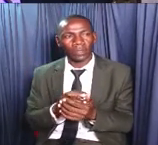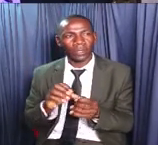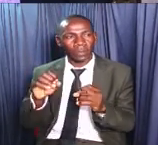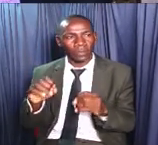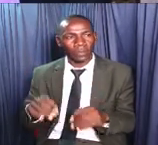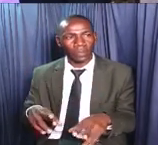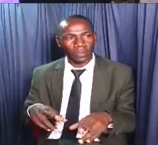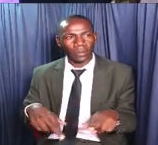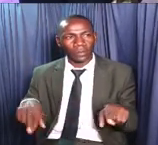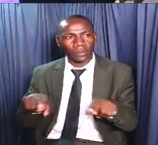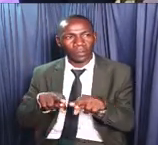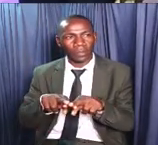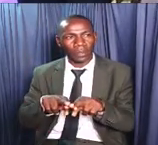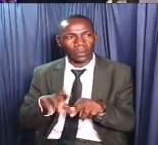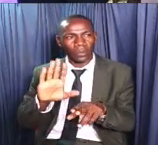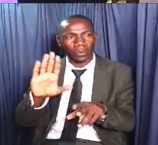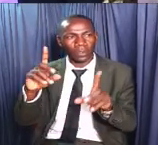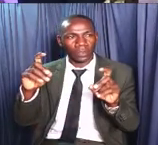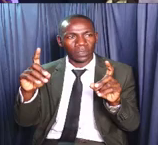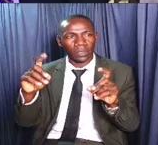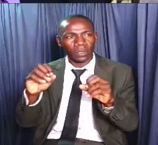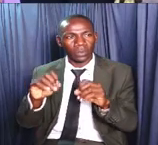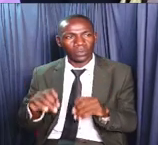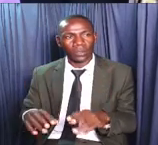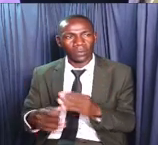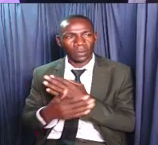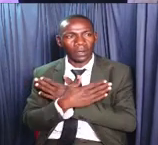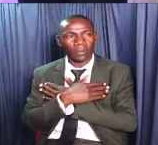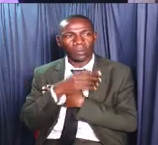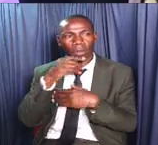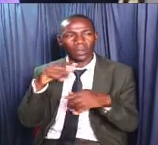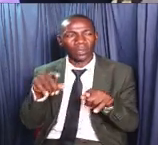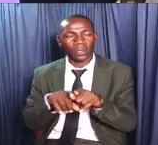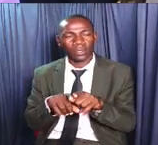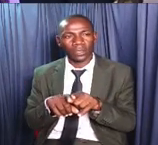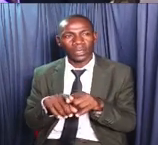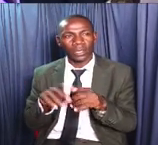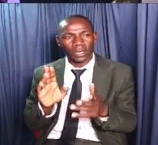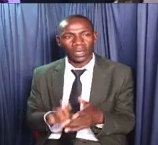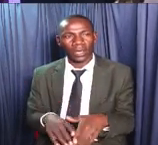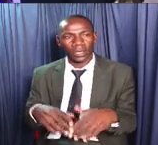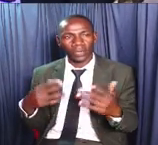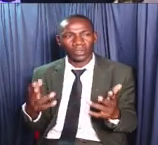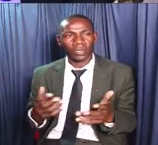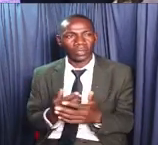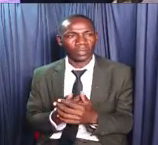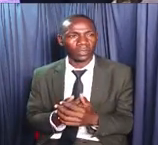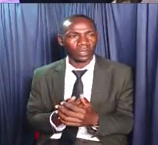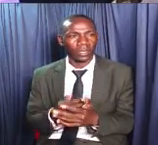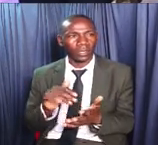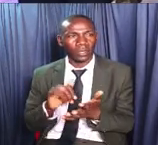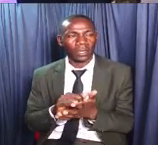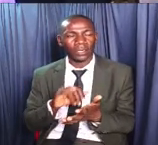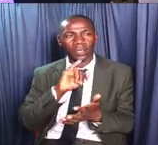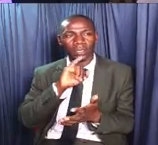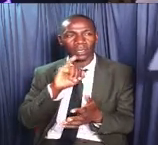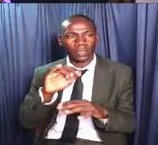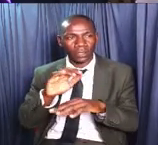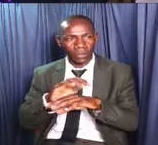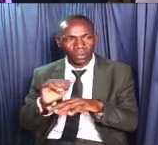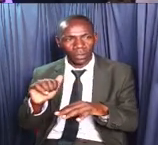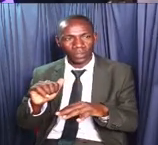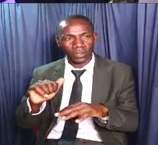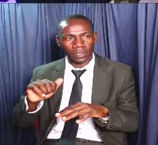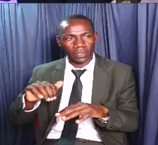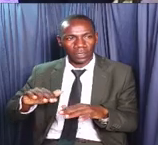You forsake repenting yourself. You forsake loving, brethren. Hallelujah. Hallelujah. That is